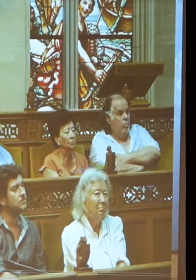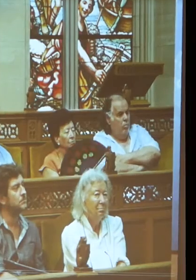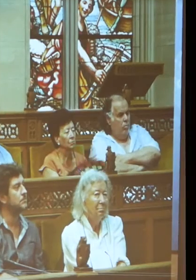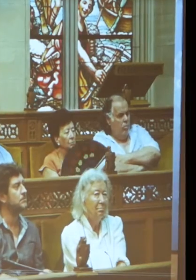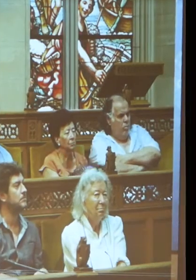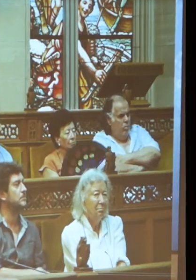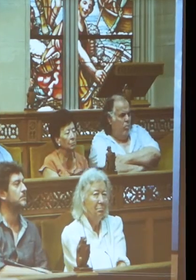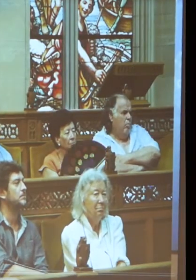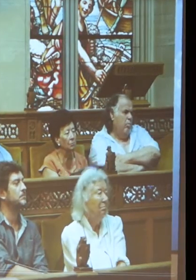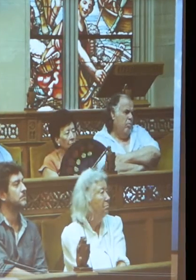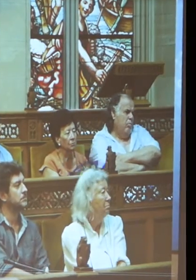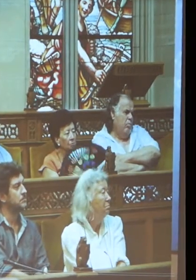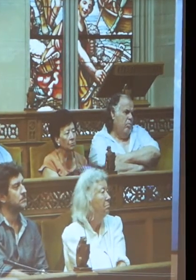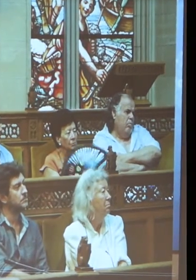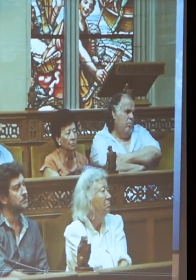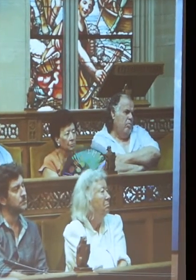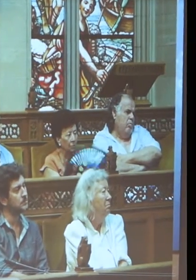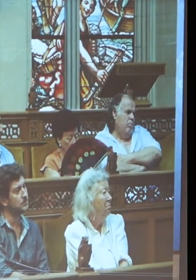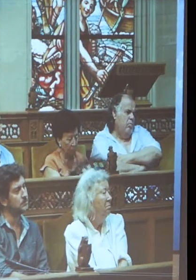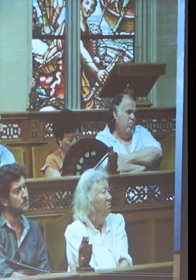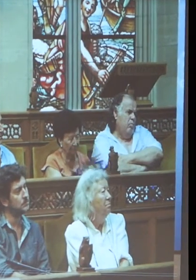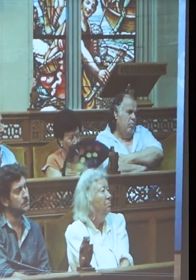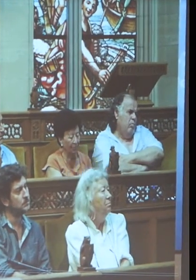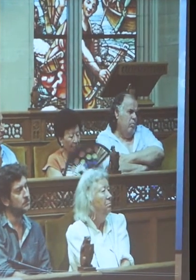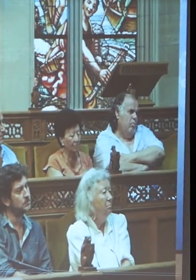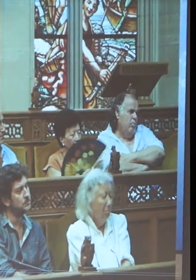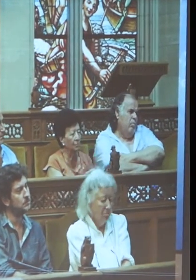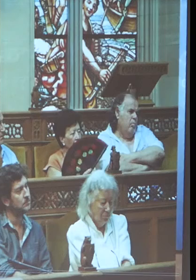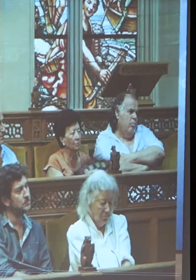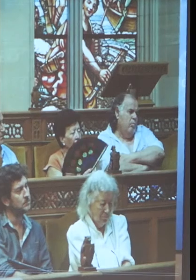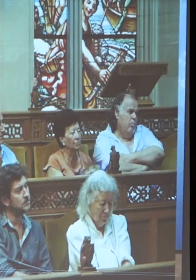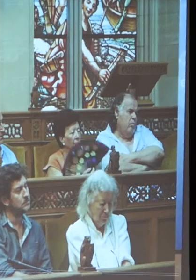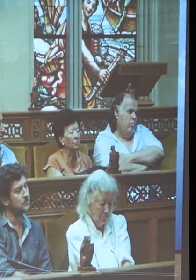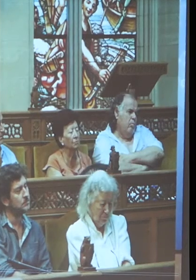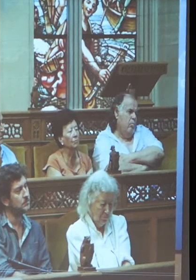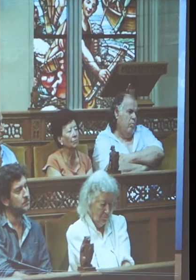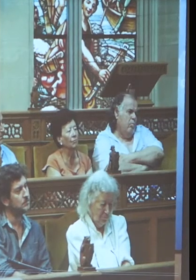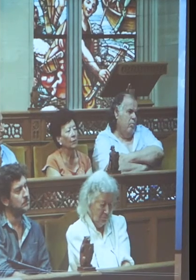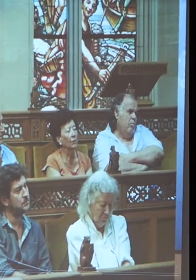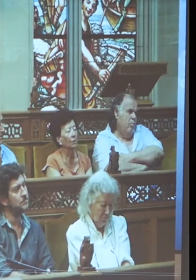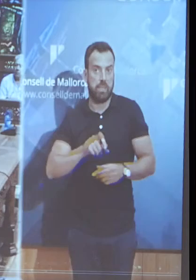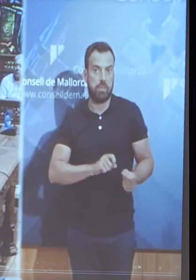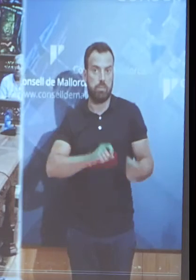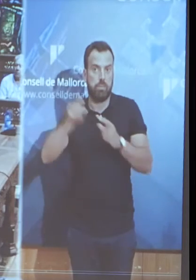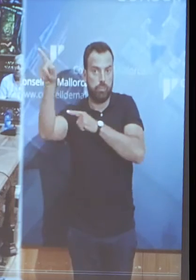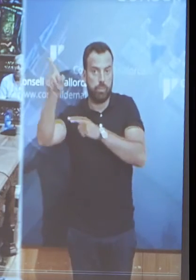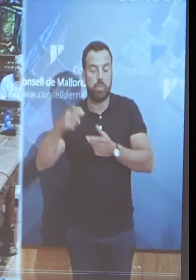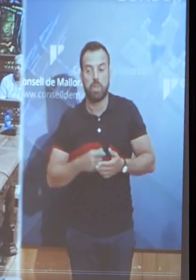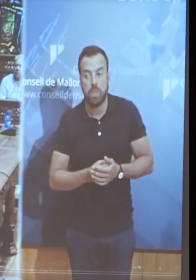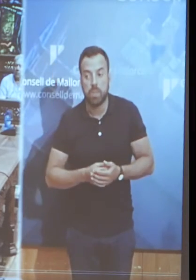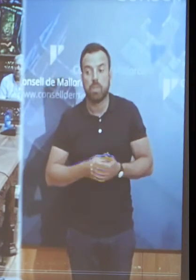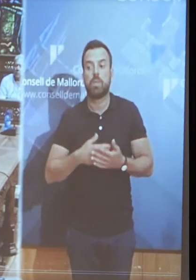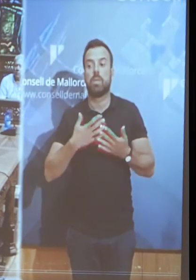unes pensions molt millors dels que tenim, inclús l'estat espanyol reconeix que estem fotuts i l'atur és molt